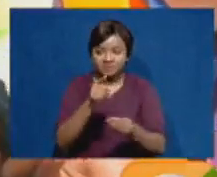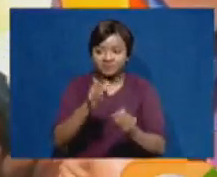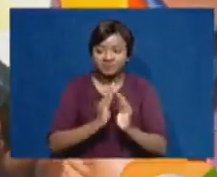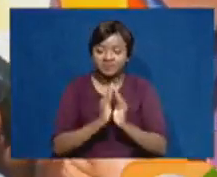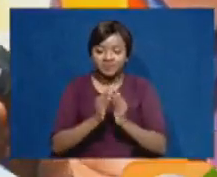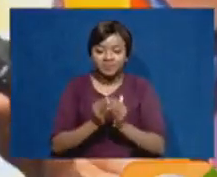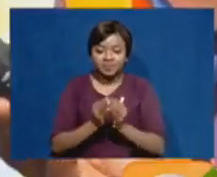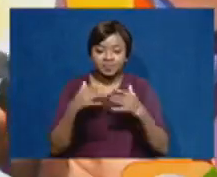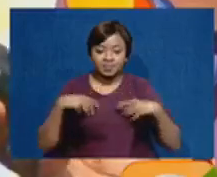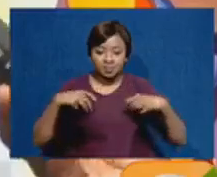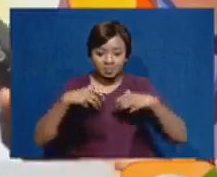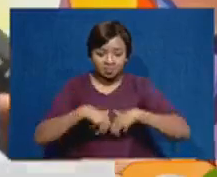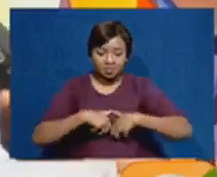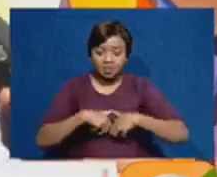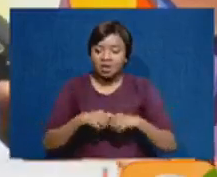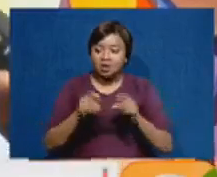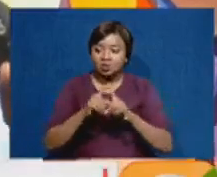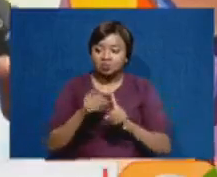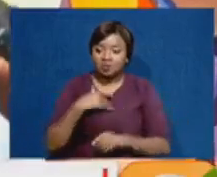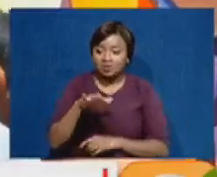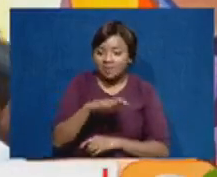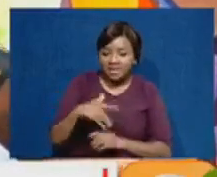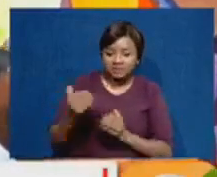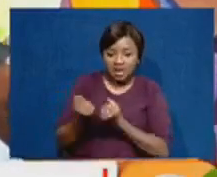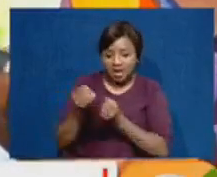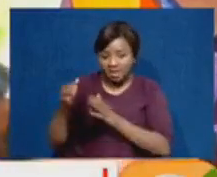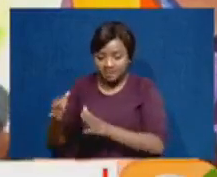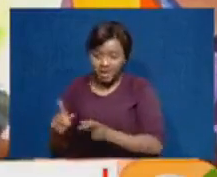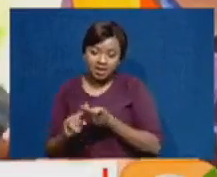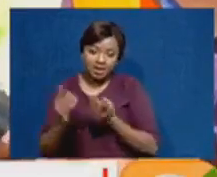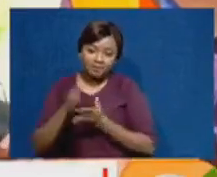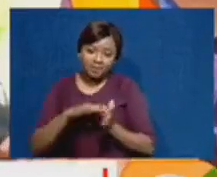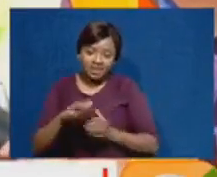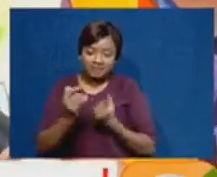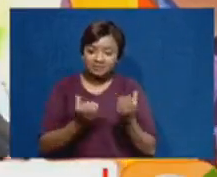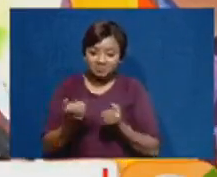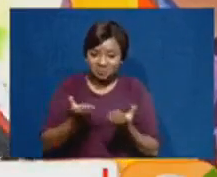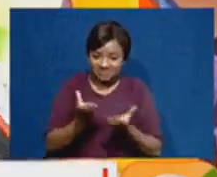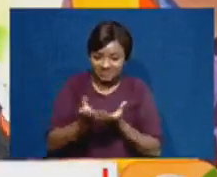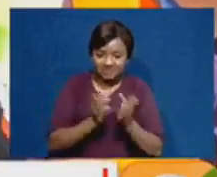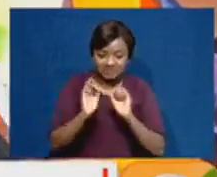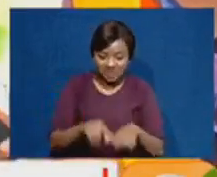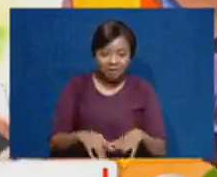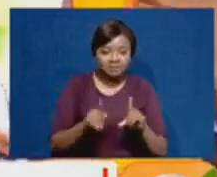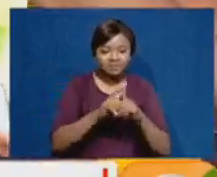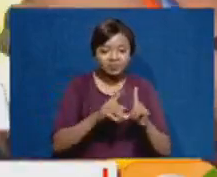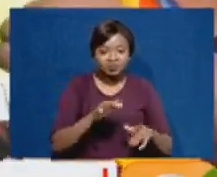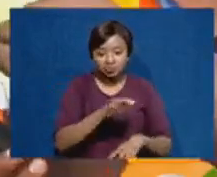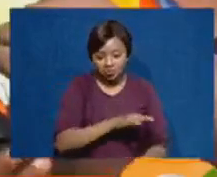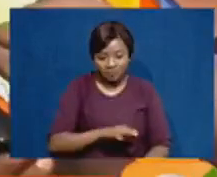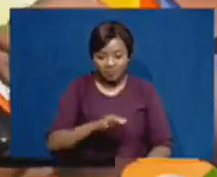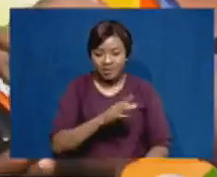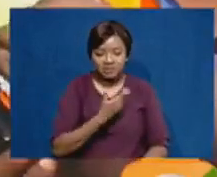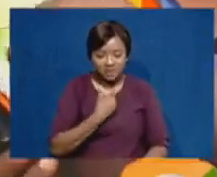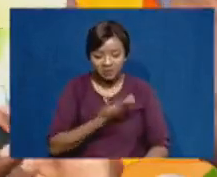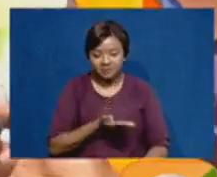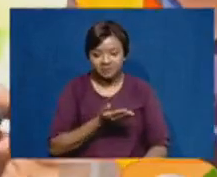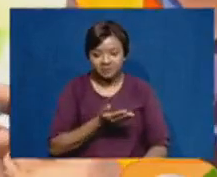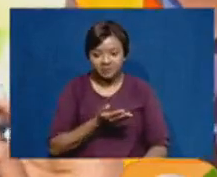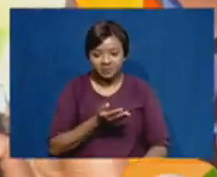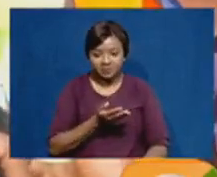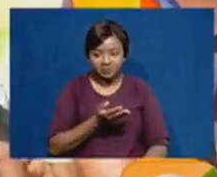kuchezea, sehemu za parking na sehemu za kufanyia biashara, na sehemu za watu kutembea huku baharini kuko